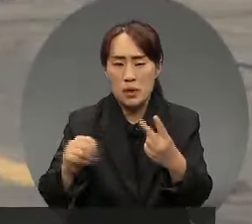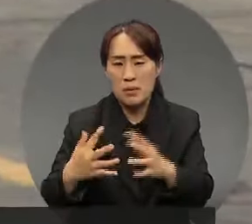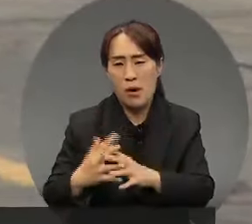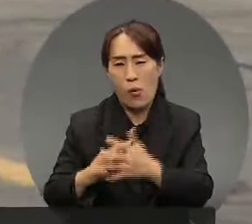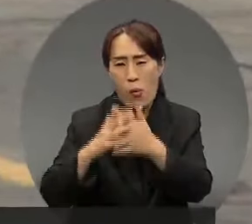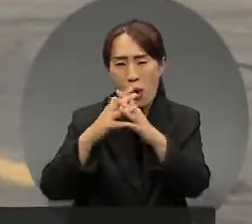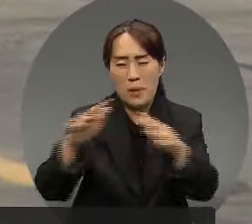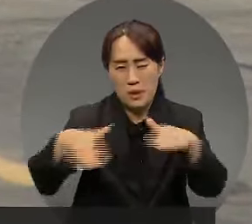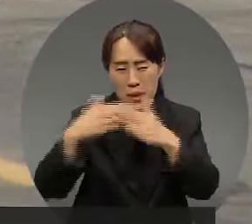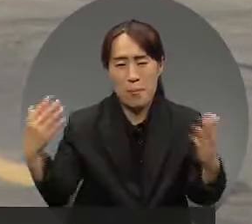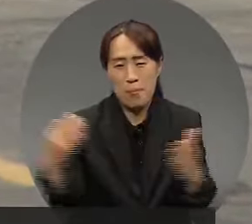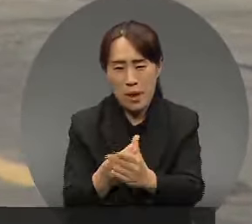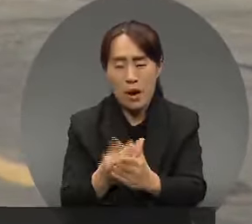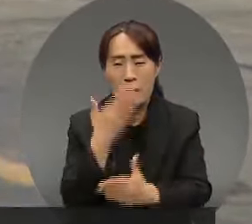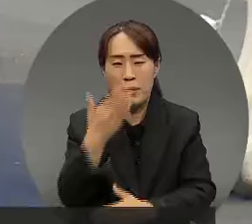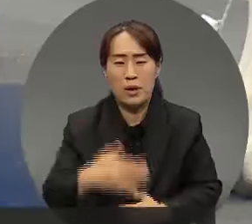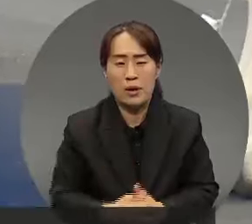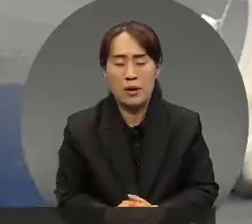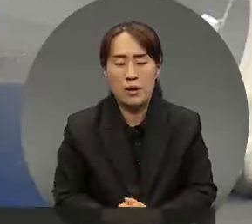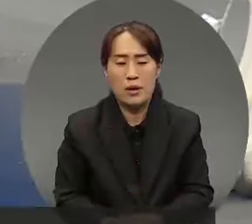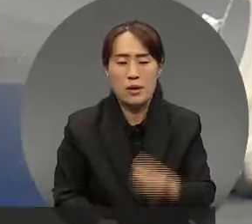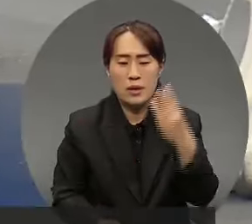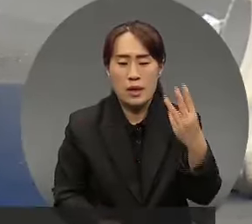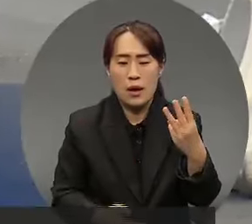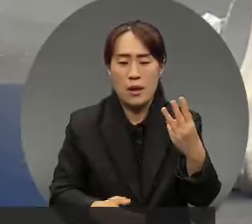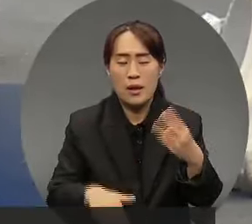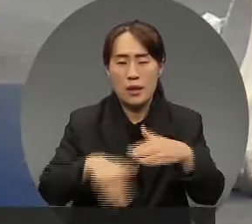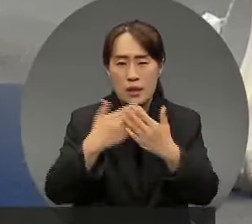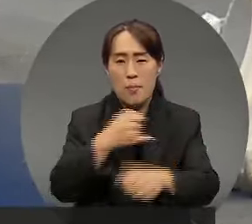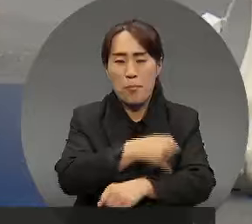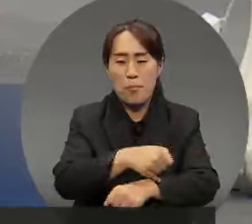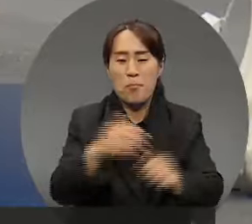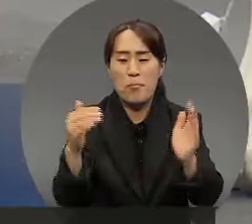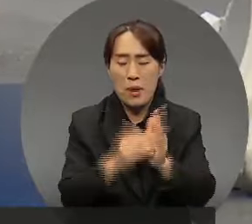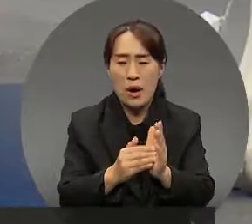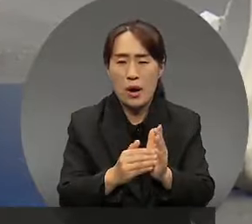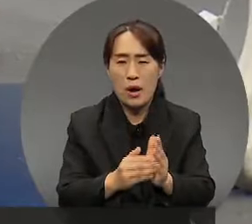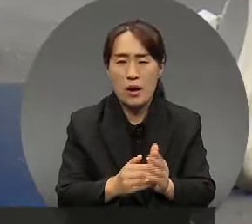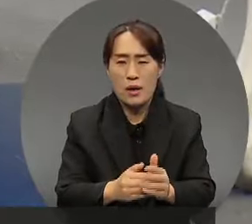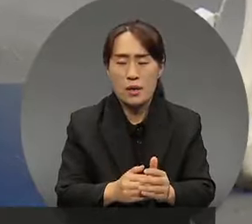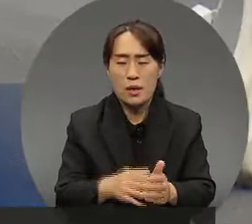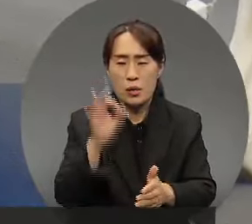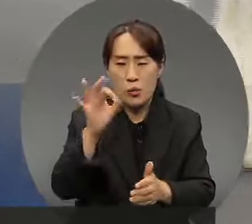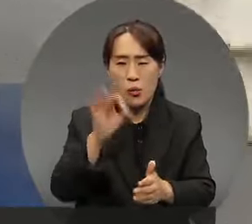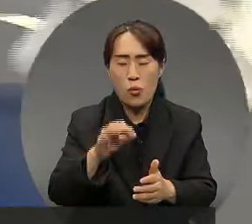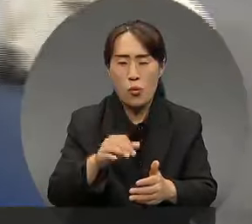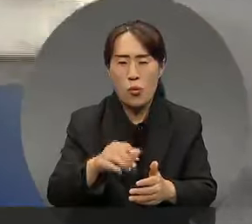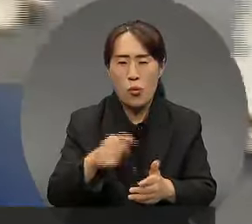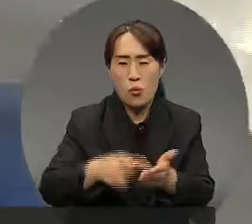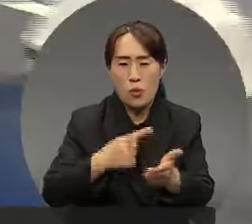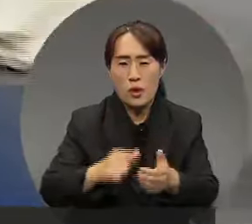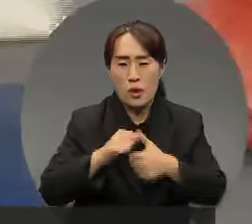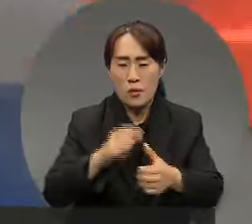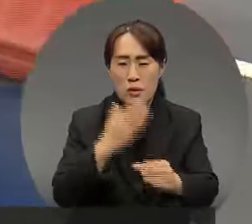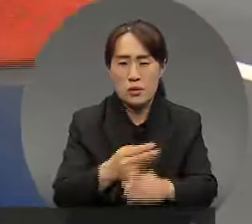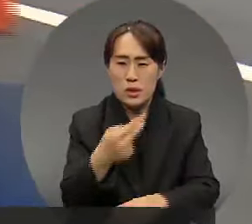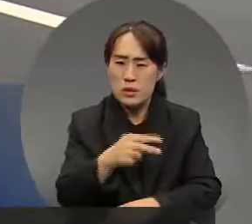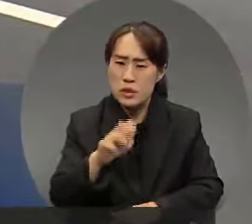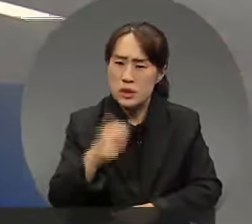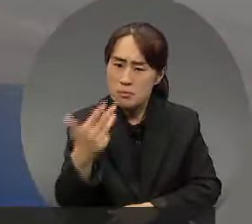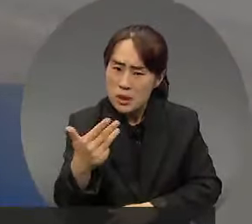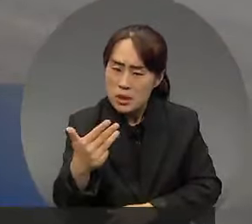됩니다 3단계 구간도 현재 설계를 완료하고 보상 협의 중이 있는데 2028년까지